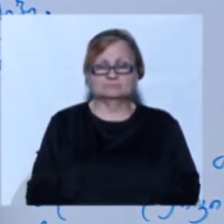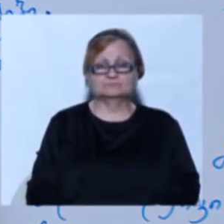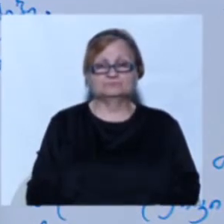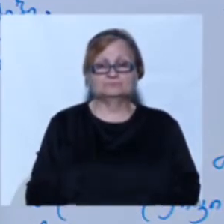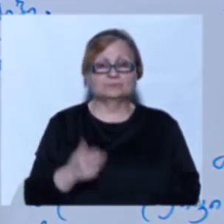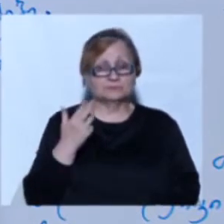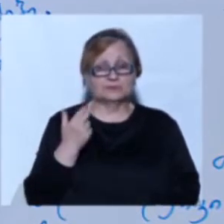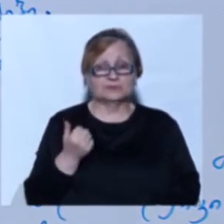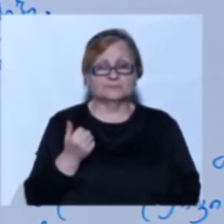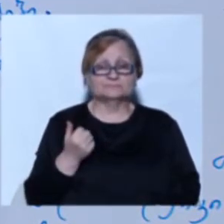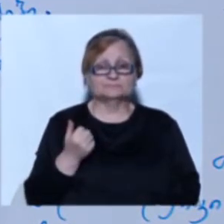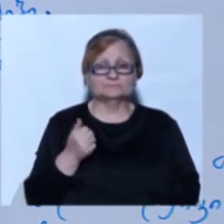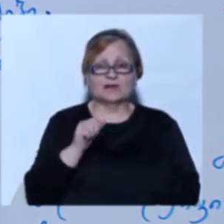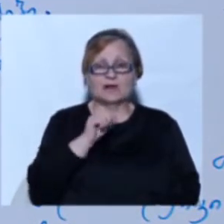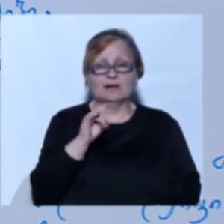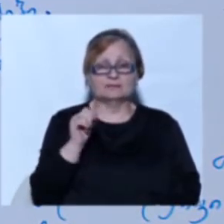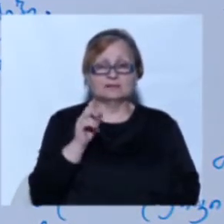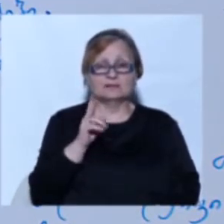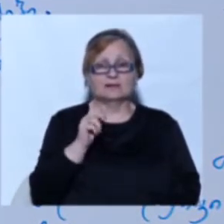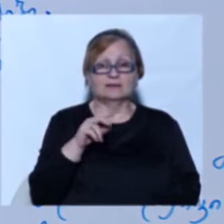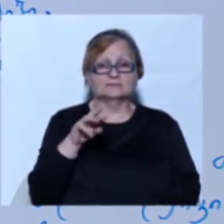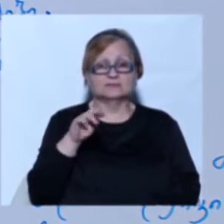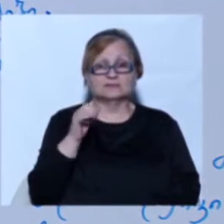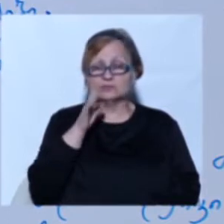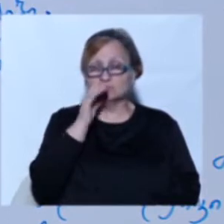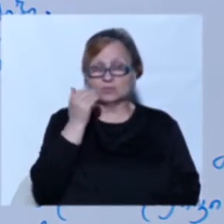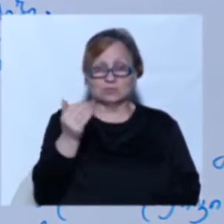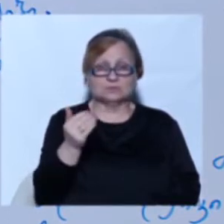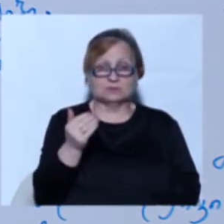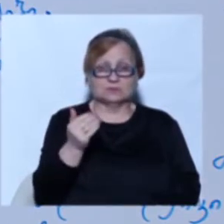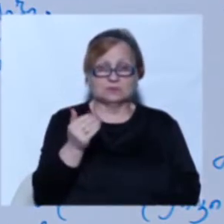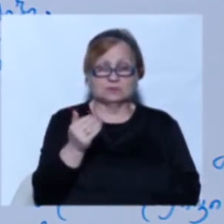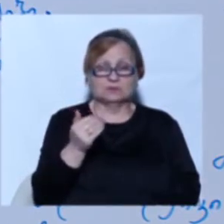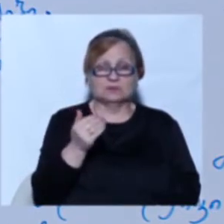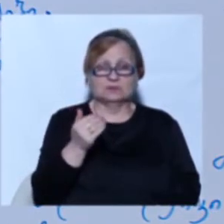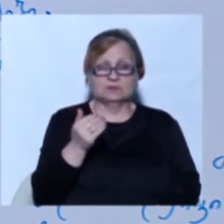დიახ, ანა კალანდაძის დროს მის